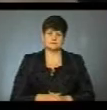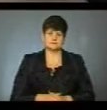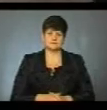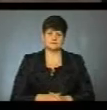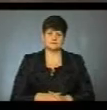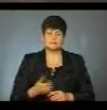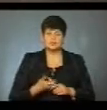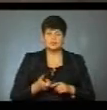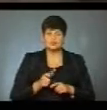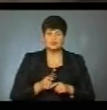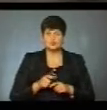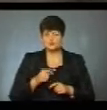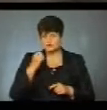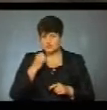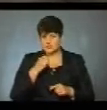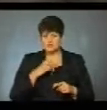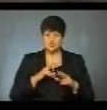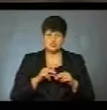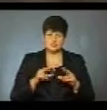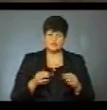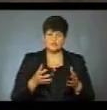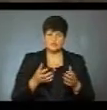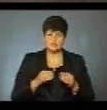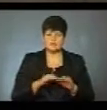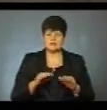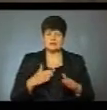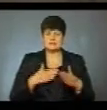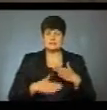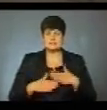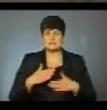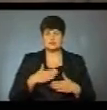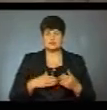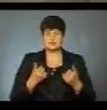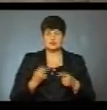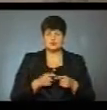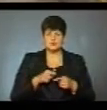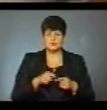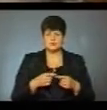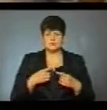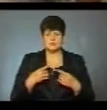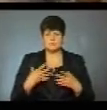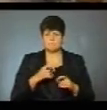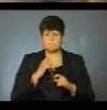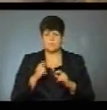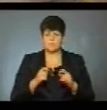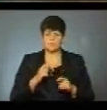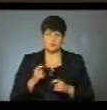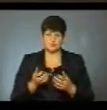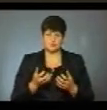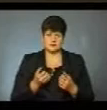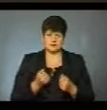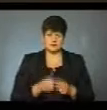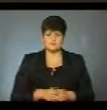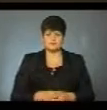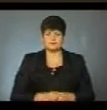Ми дуже-дуже дякуємо, ми щасливі, отримали діти задоволення з цього свята, подарунки отримали.